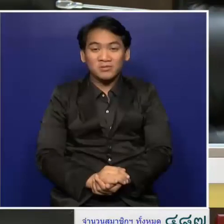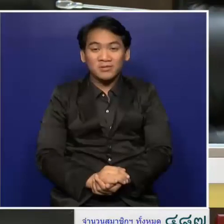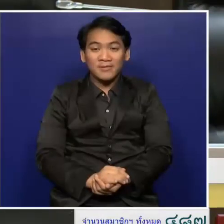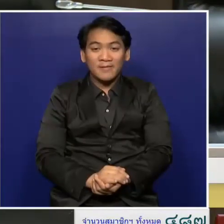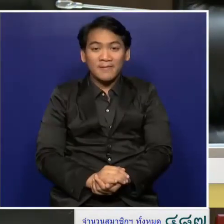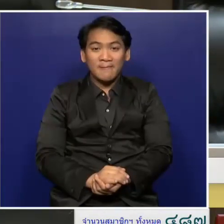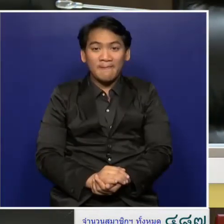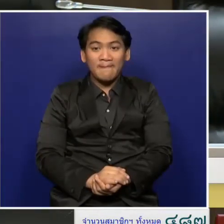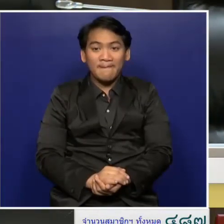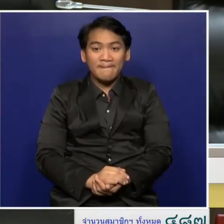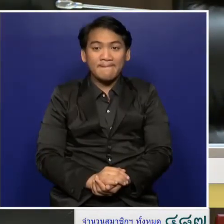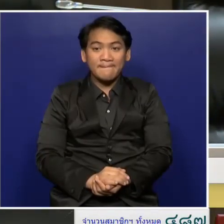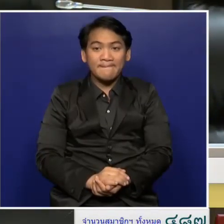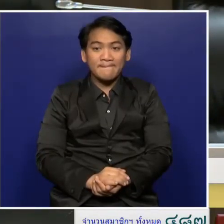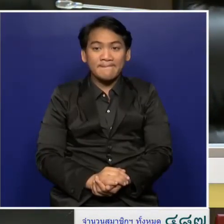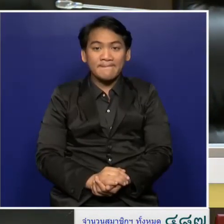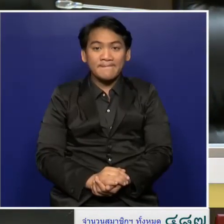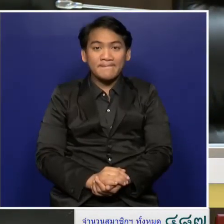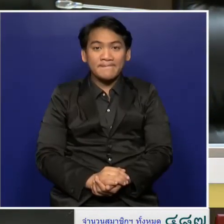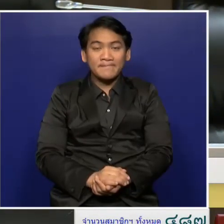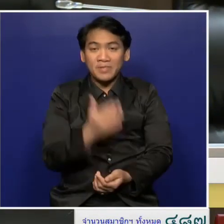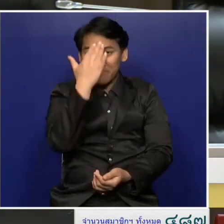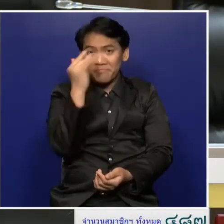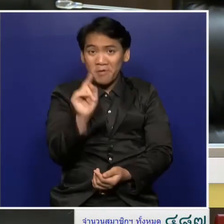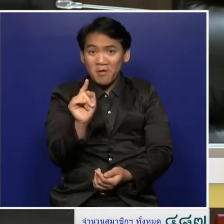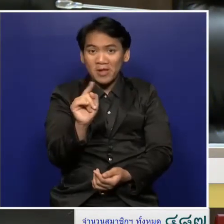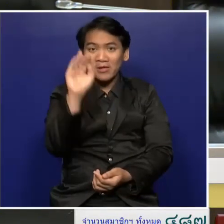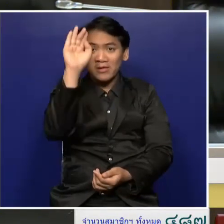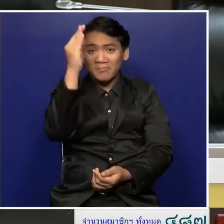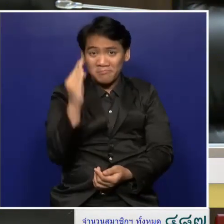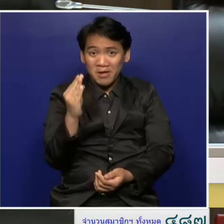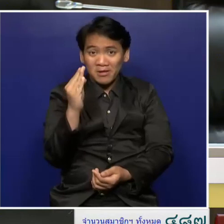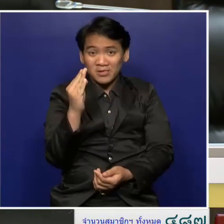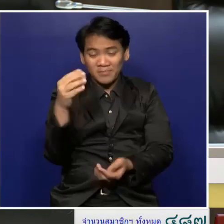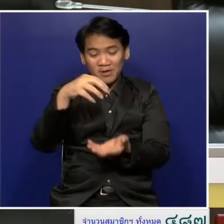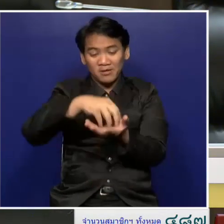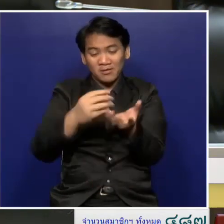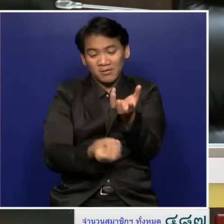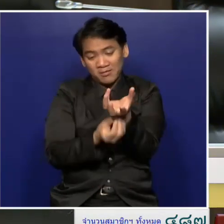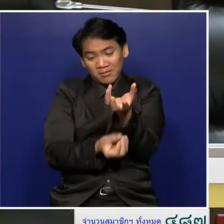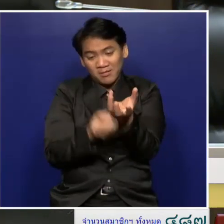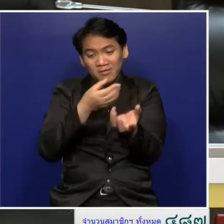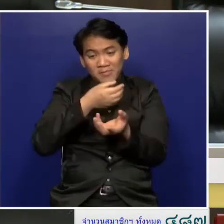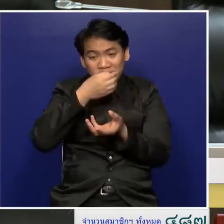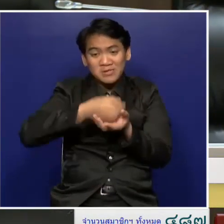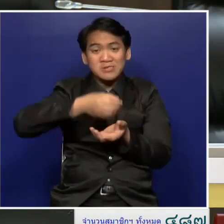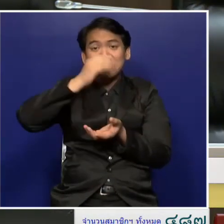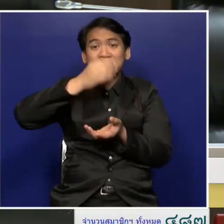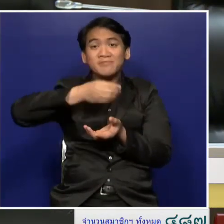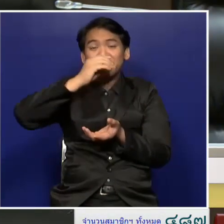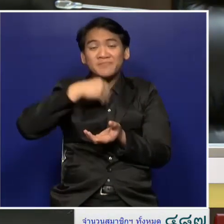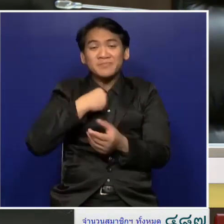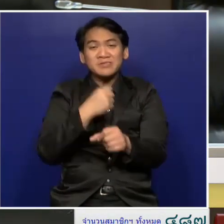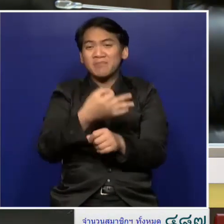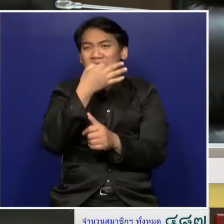ด้วยก็หายาเสพติดเพราะดื่มน้ำกระท่อมแล้วตอนทำให้เขาขาดคุณสมบัติในการประกอบอาชีพอื่นได้อันนี้ก็อยากฝากเป็น